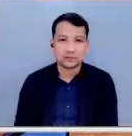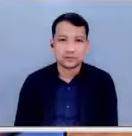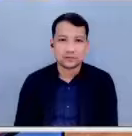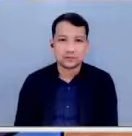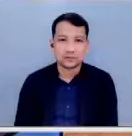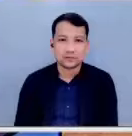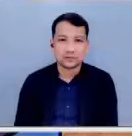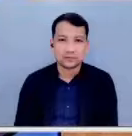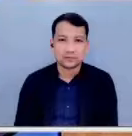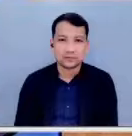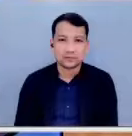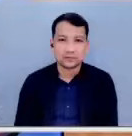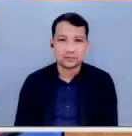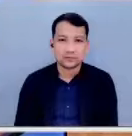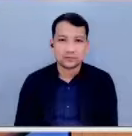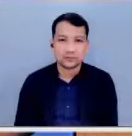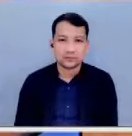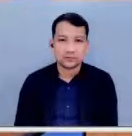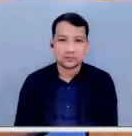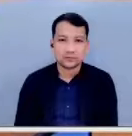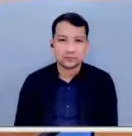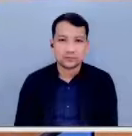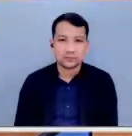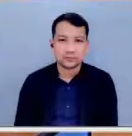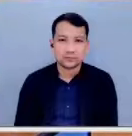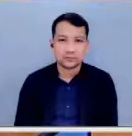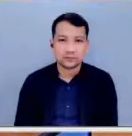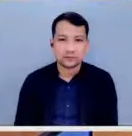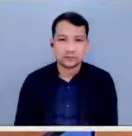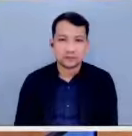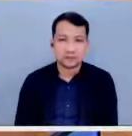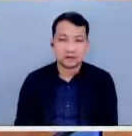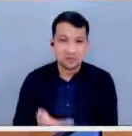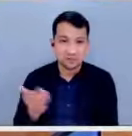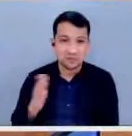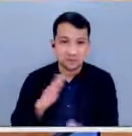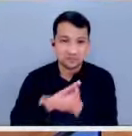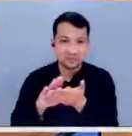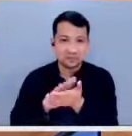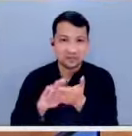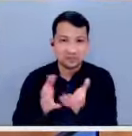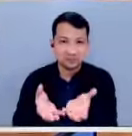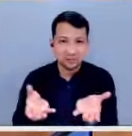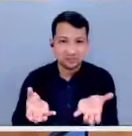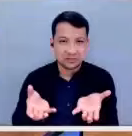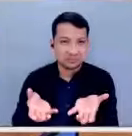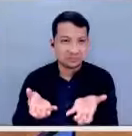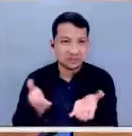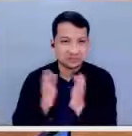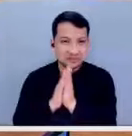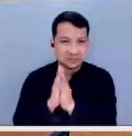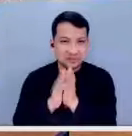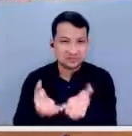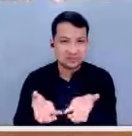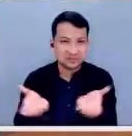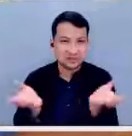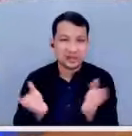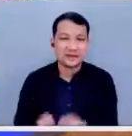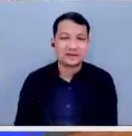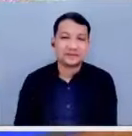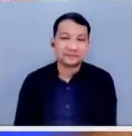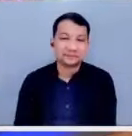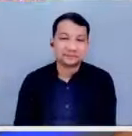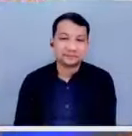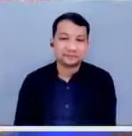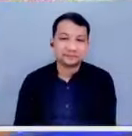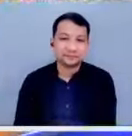it lang. Yes. Okay, sige. Clean lang the surface. Surface. Ito na! Exciting! Okay. So, maybe we should just